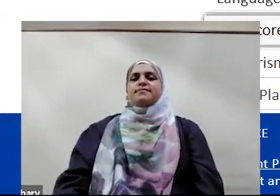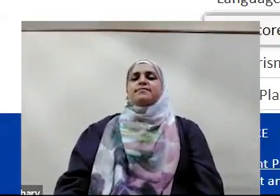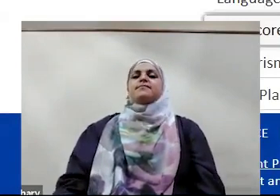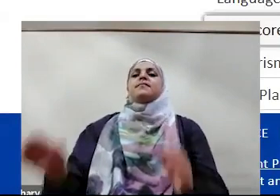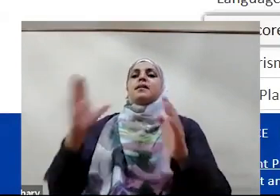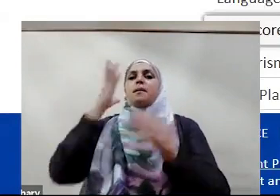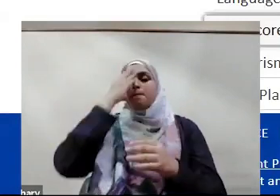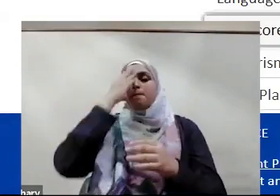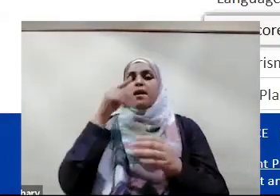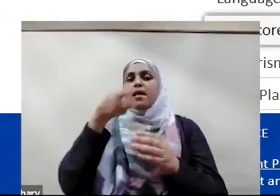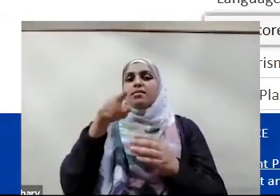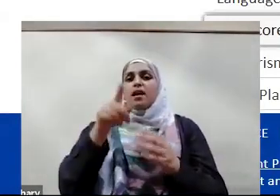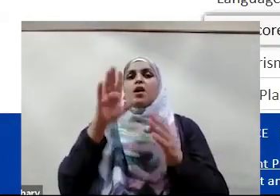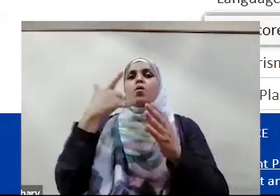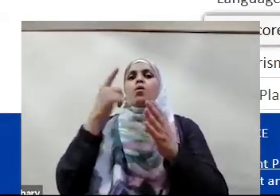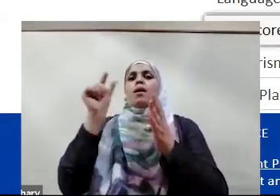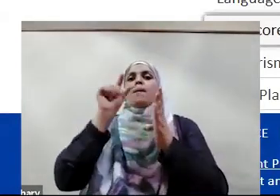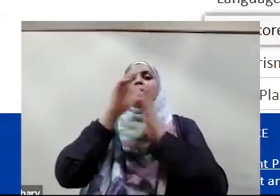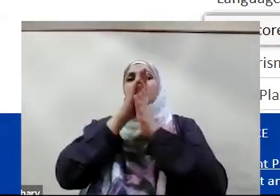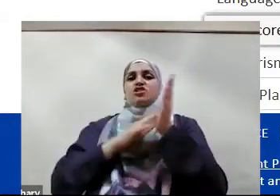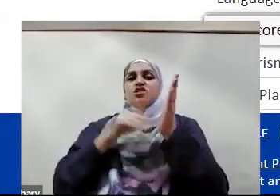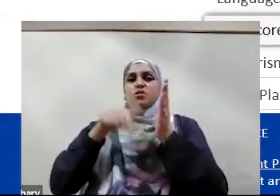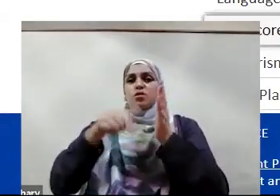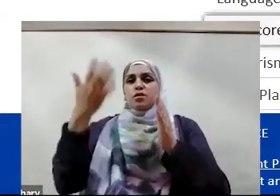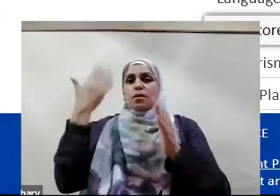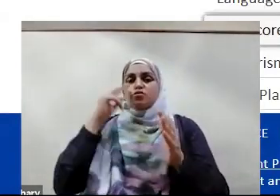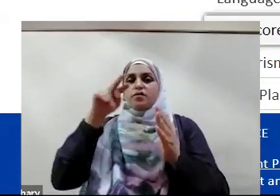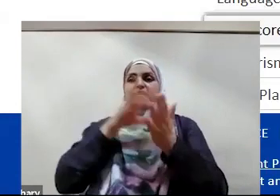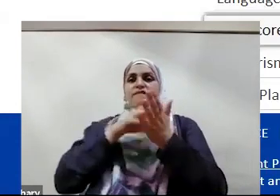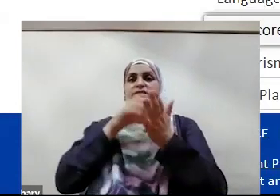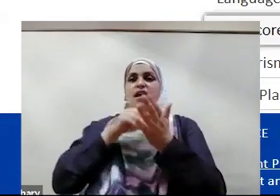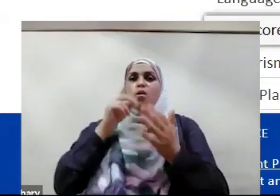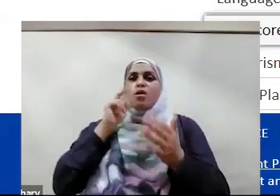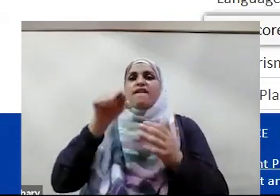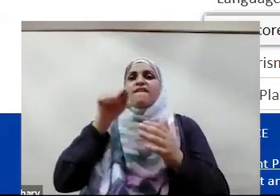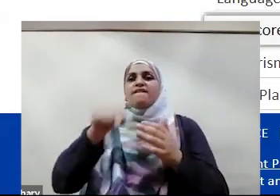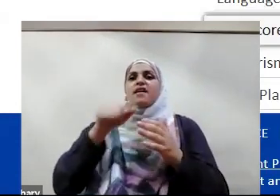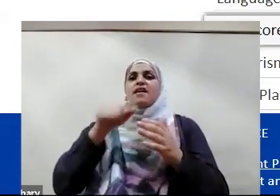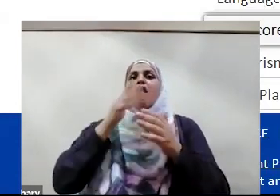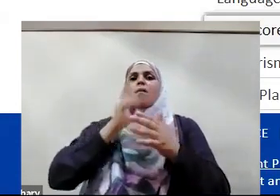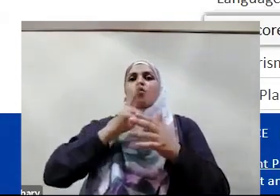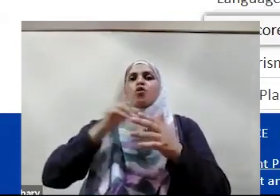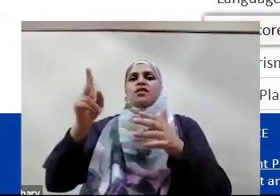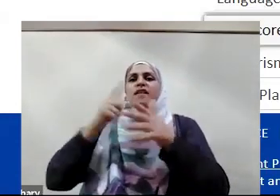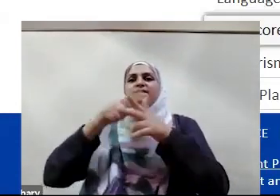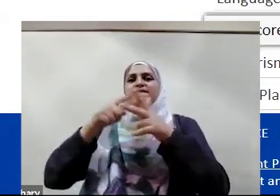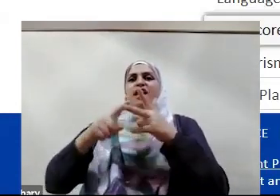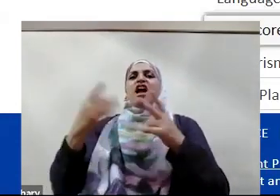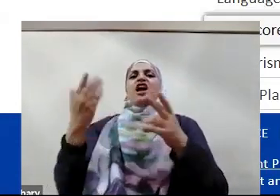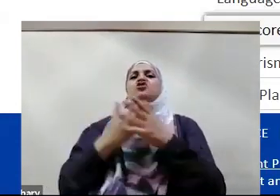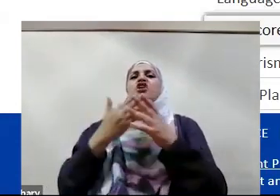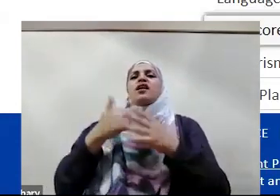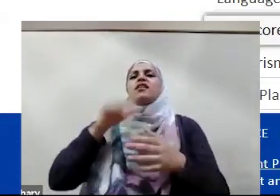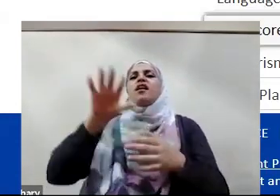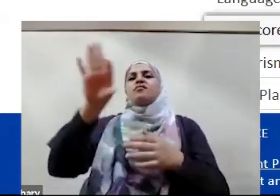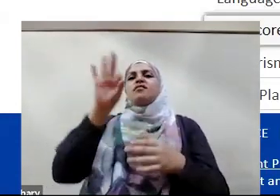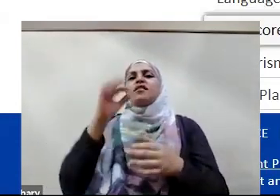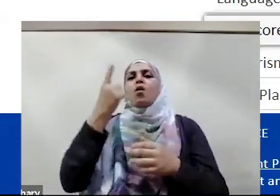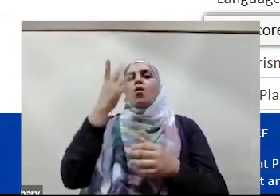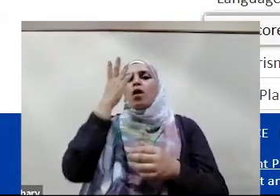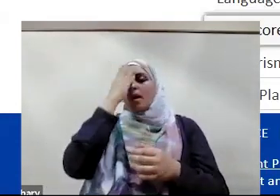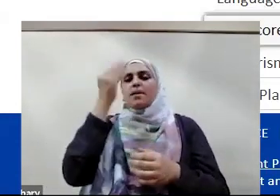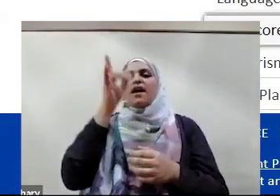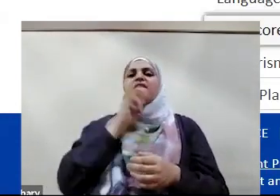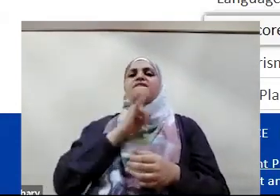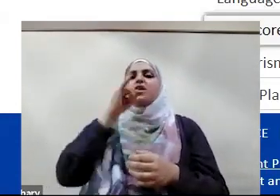المنحة دي والابليكيشن ده زي ما انتوا شفتوا في الأول في كذا منحة، عشان كده أنا اخترت في الأول منحة الفنون. هو هيفتح لي